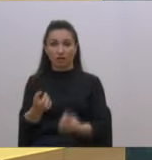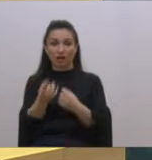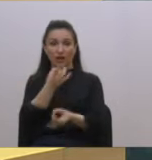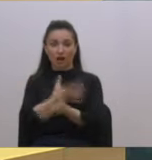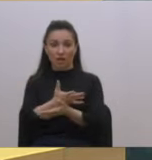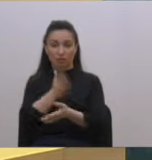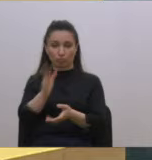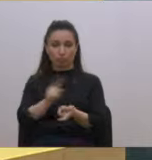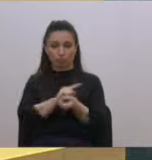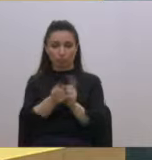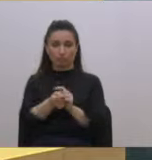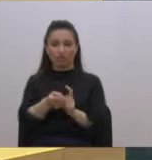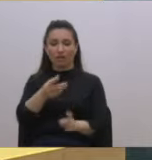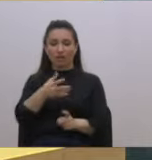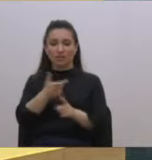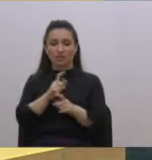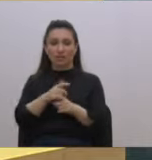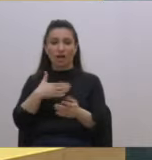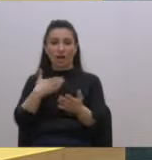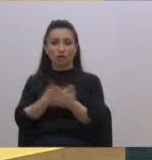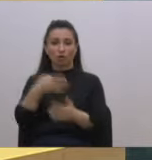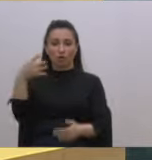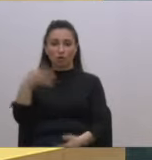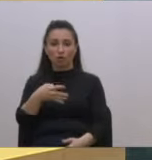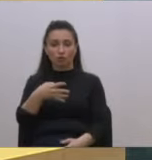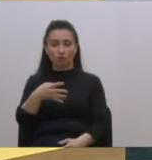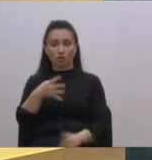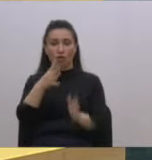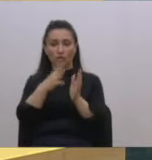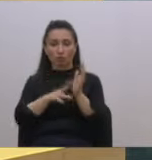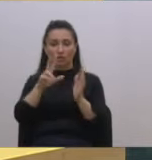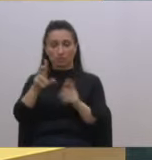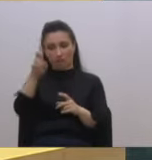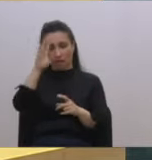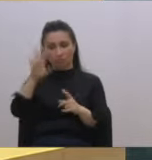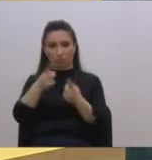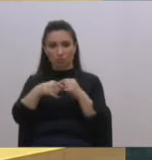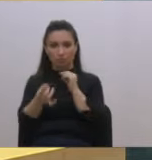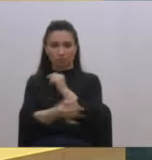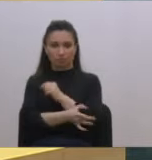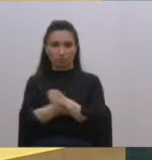ღატაკებად აქცევთ ყველაზე აქტიურ 4093 არასამთავრობო ორგანიზაციას.